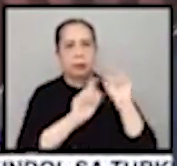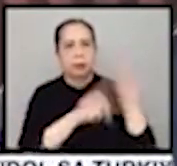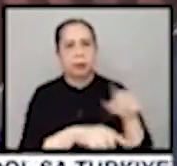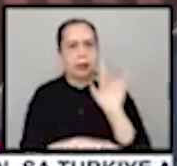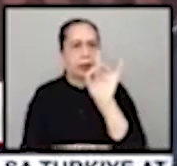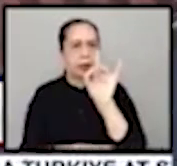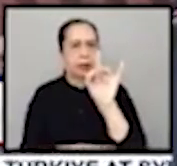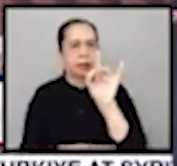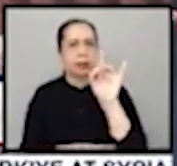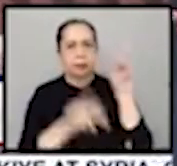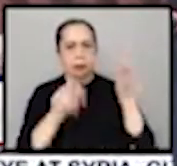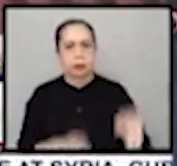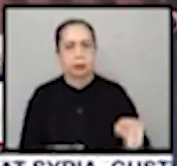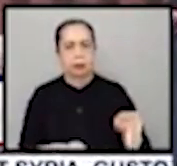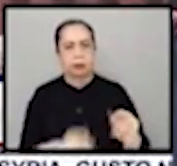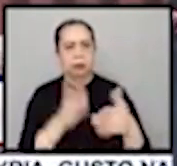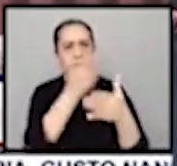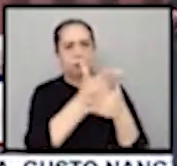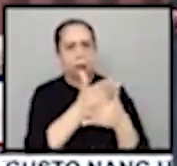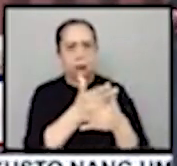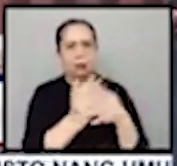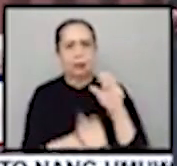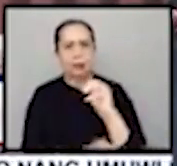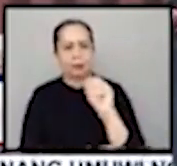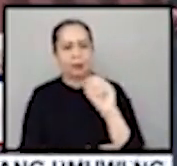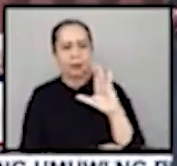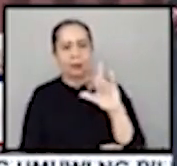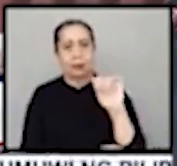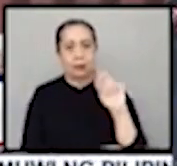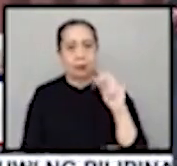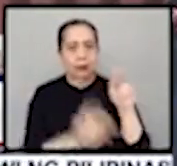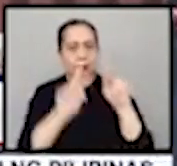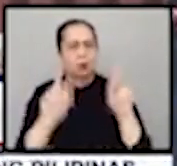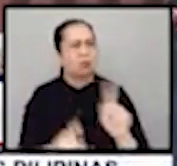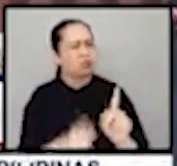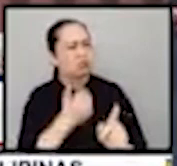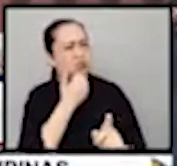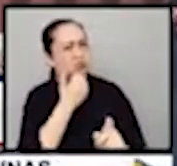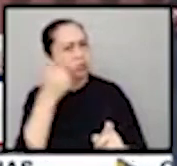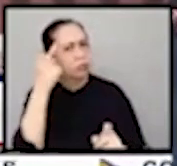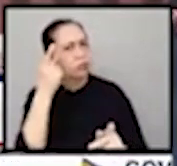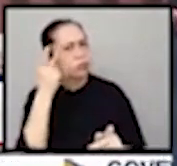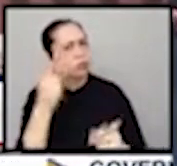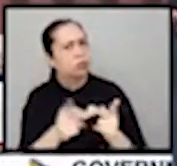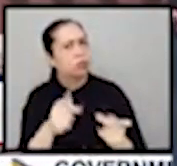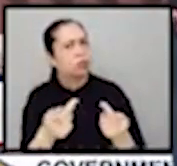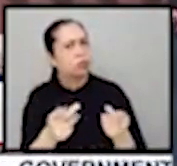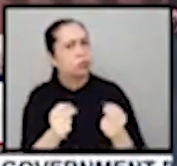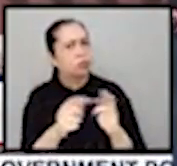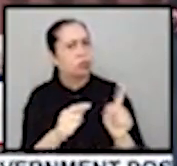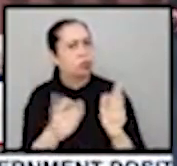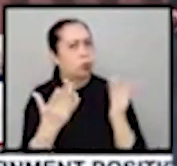tao na when they were asked kung what were their presence dun